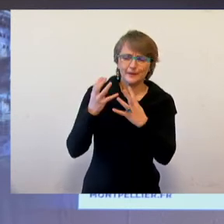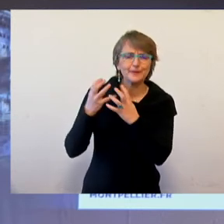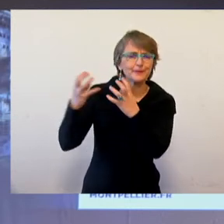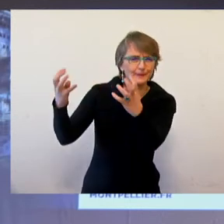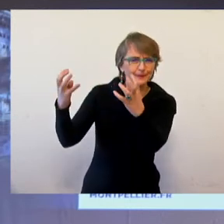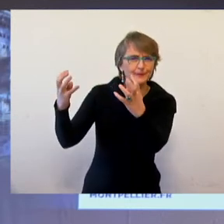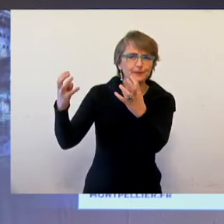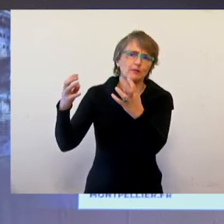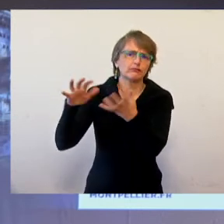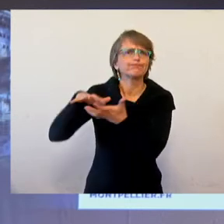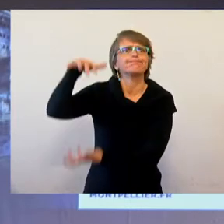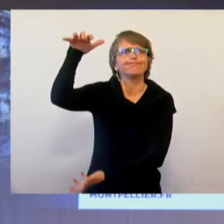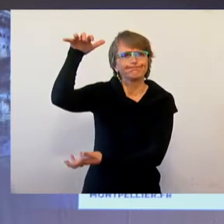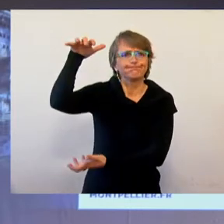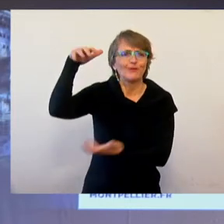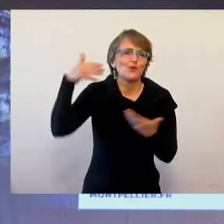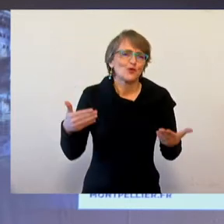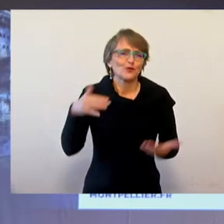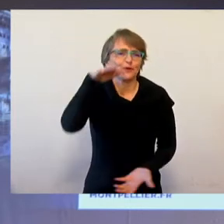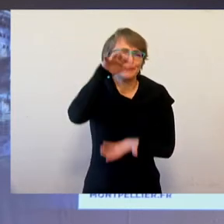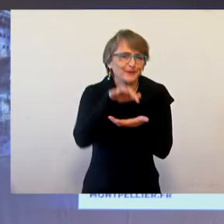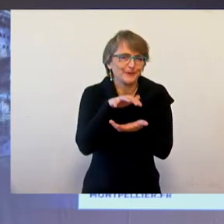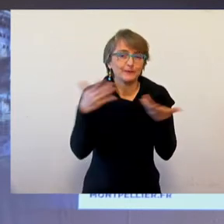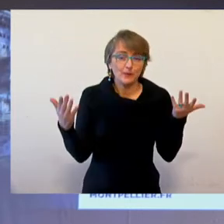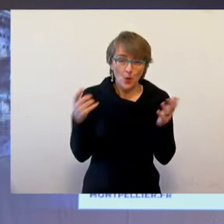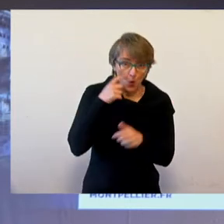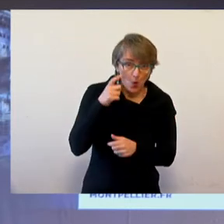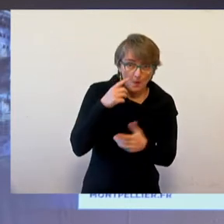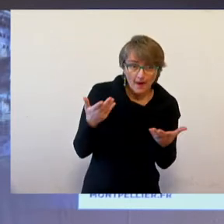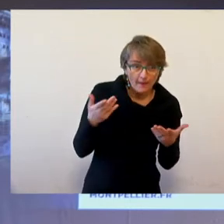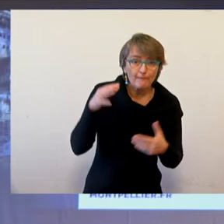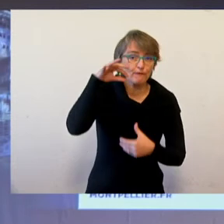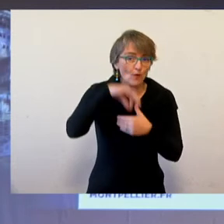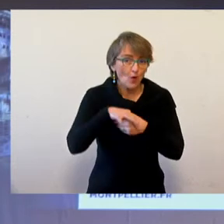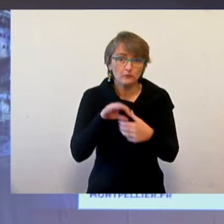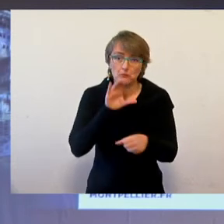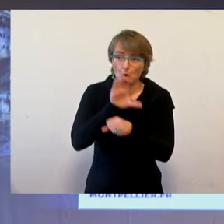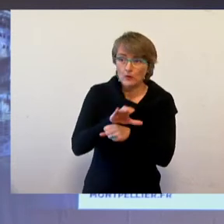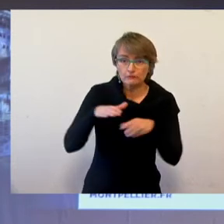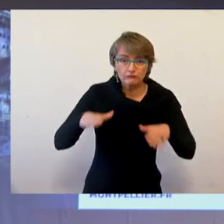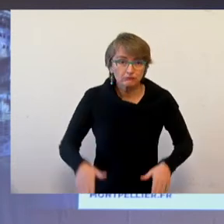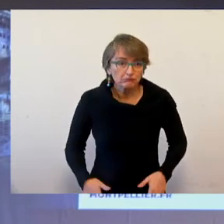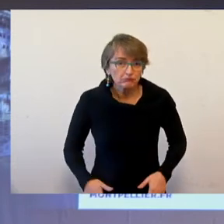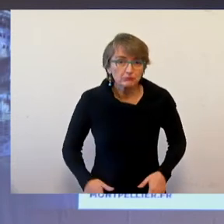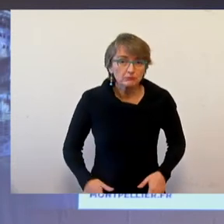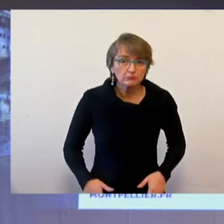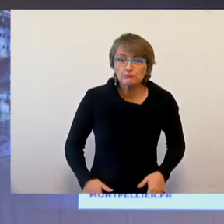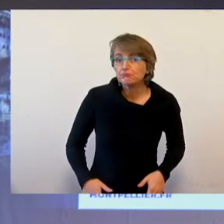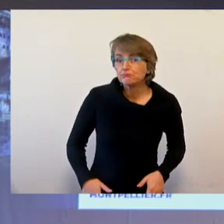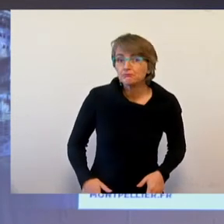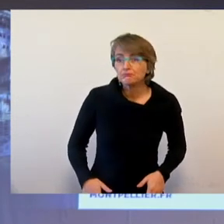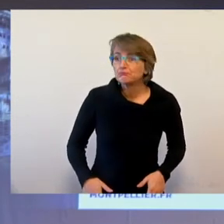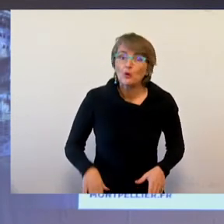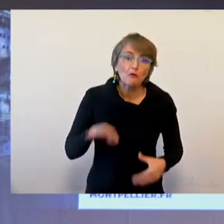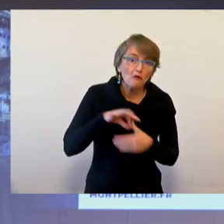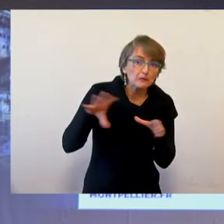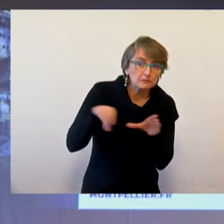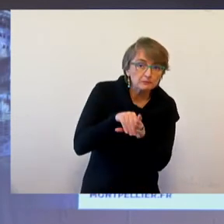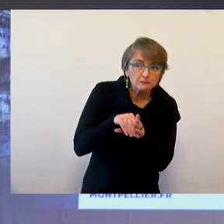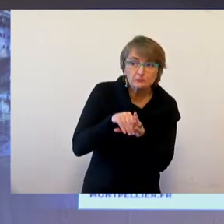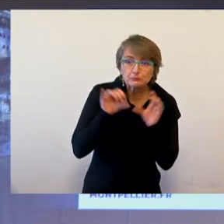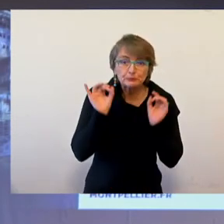moins fourni. Y a-t-il des remarques ? Je mets aux voix. Qui est contre ? Qui s'abstient ? Qui refuse de prendre part au